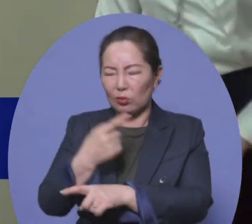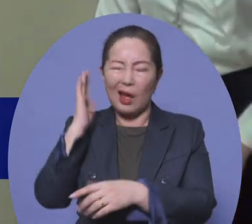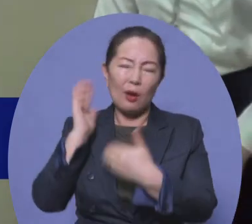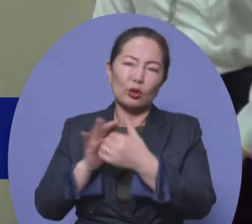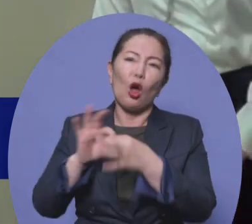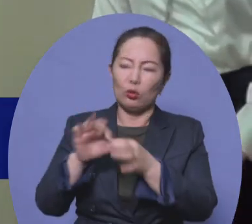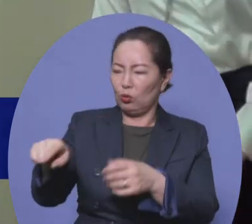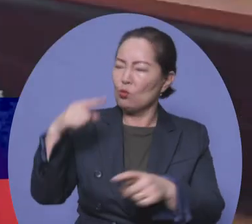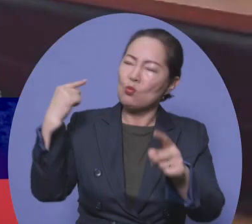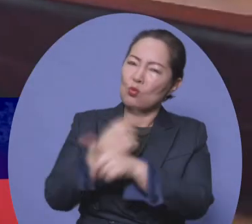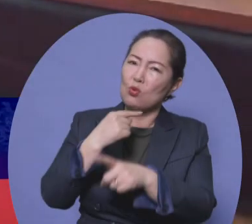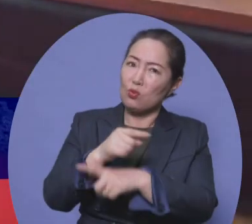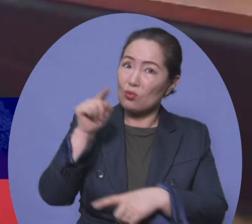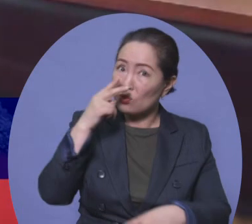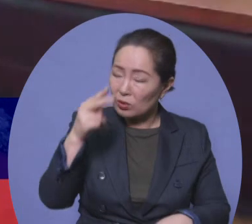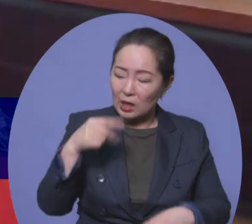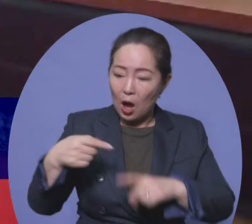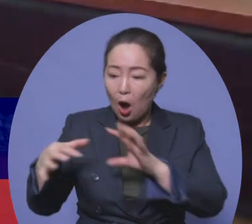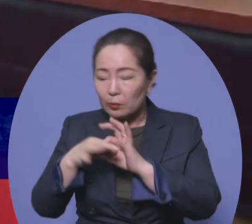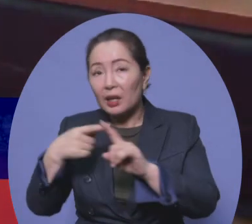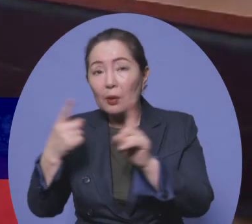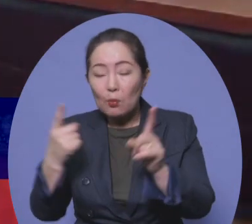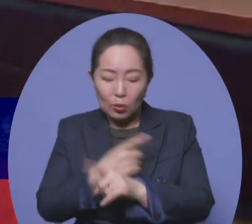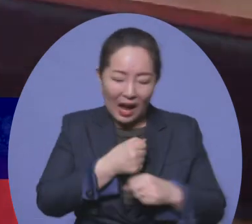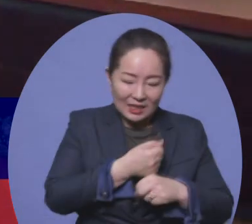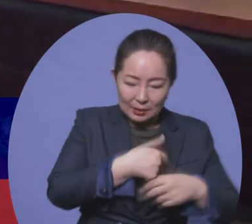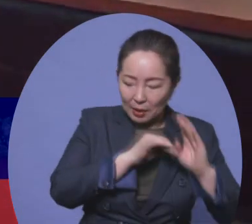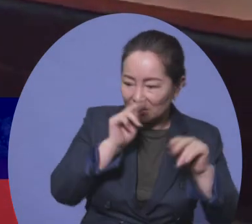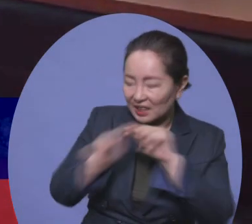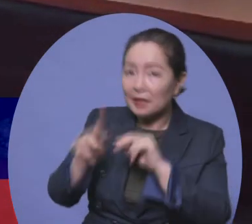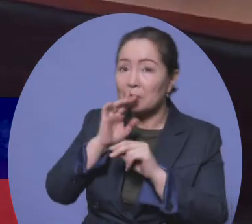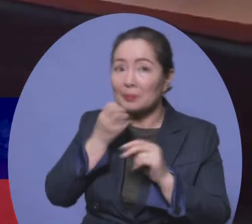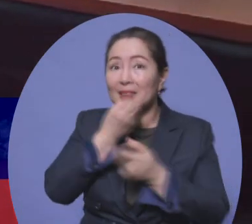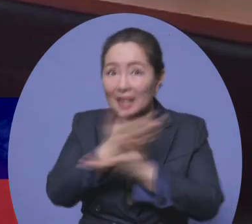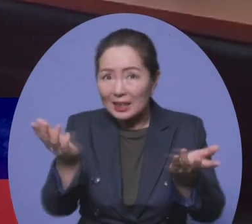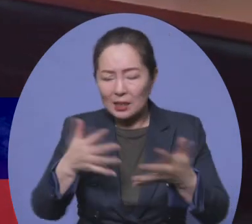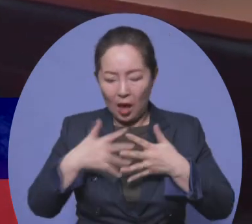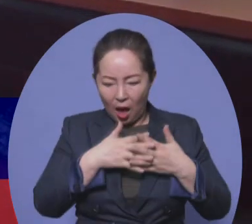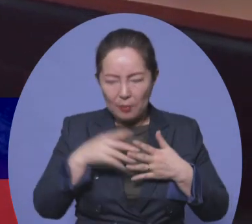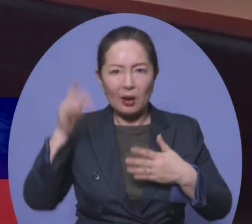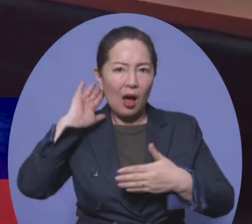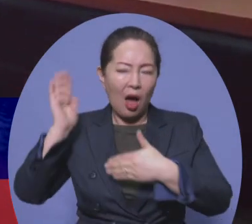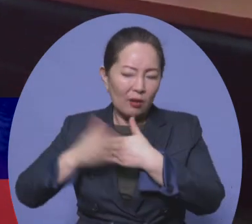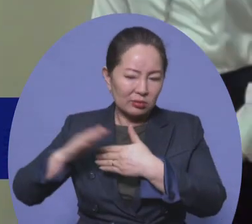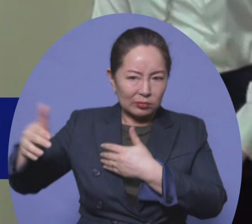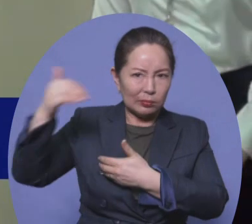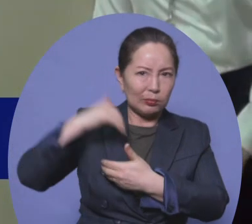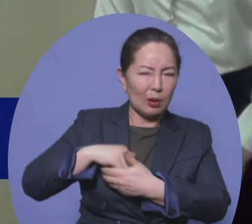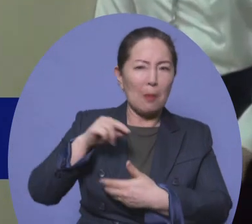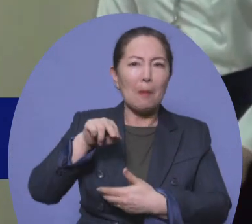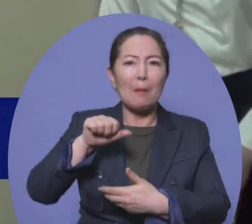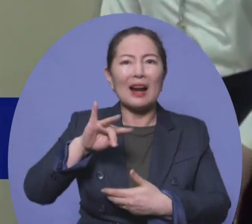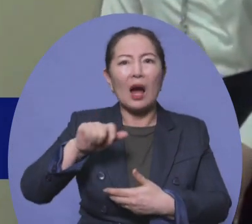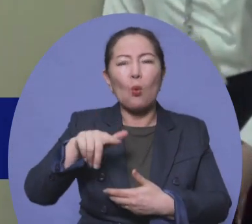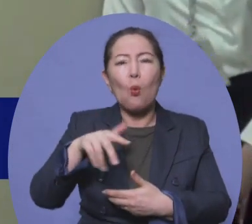холбогдсон гэмийн үзэж тэдгээртэй холбогдох хэргийг ажлын хэсэг байгуулснаа зарлалаа. Америк нэгдсэн улсаас их хэмжээний авилгын хэрэг сэжиглэгдсэн Парагвайн